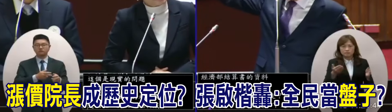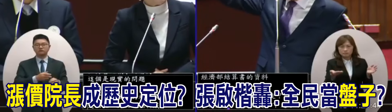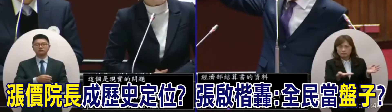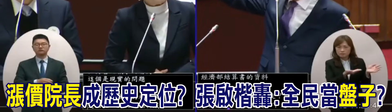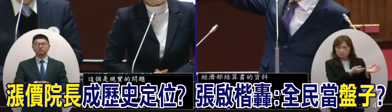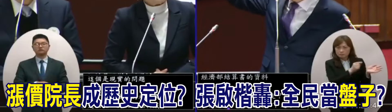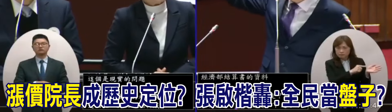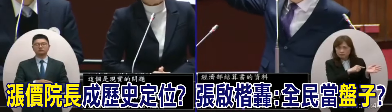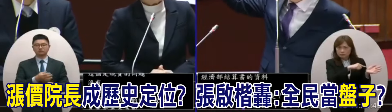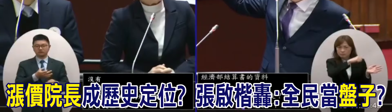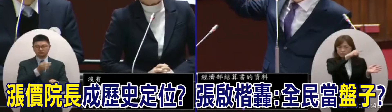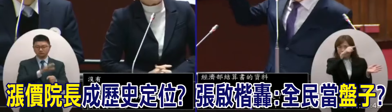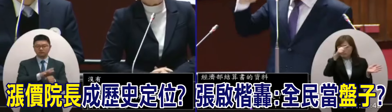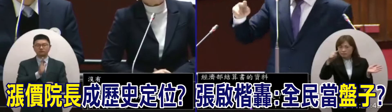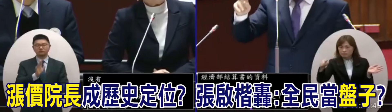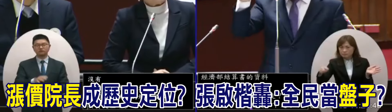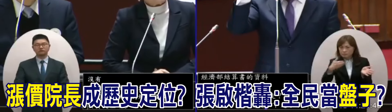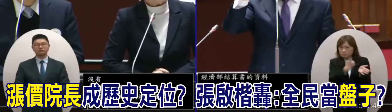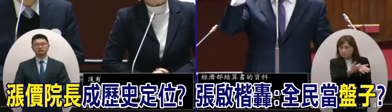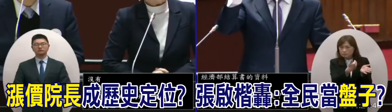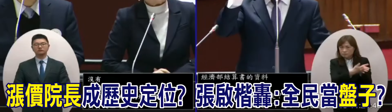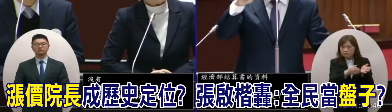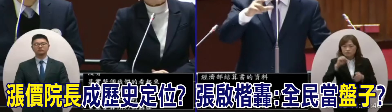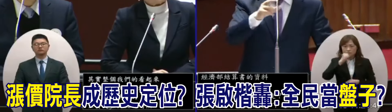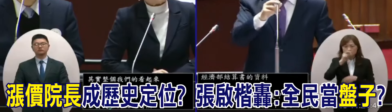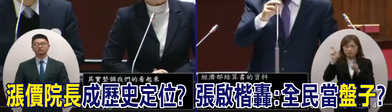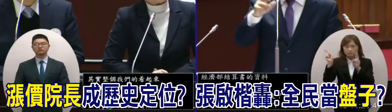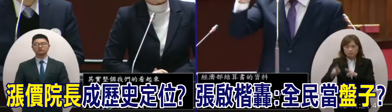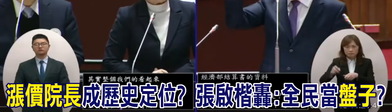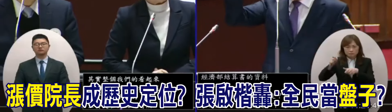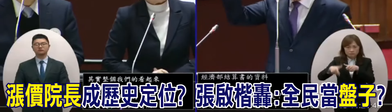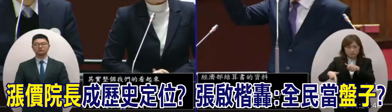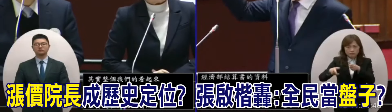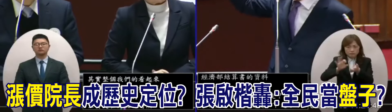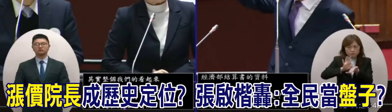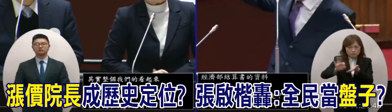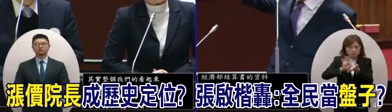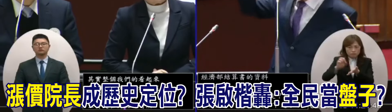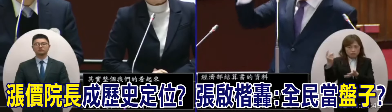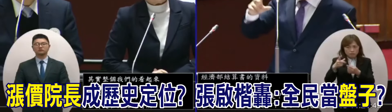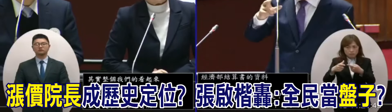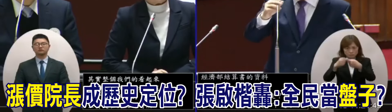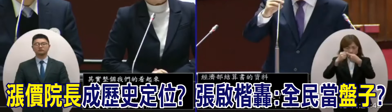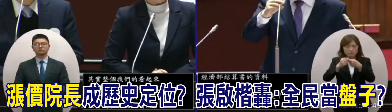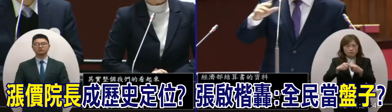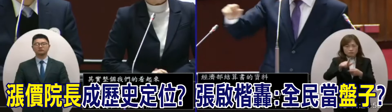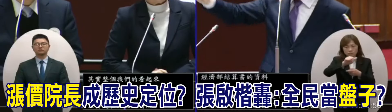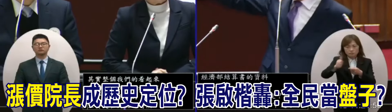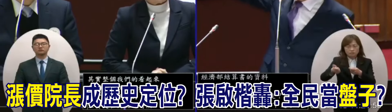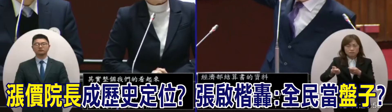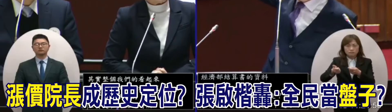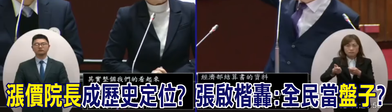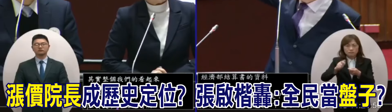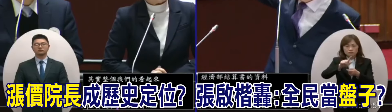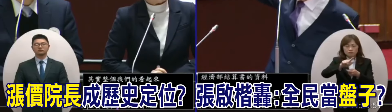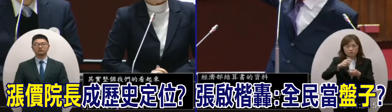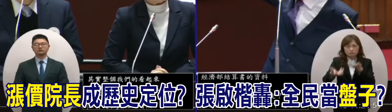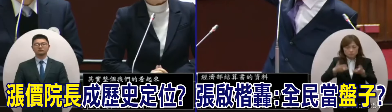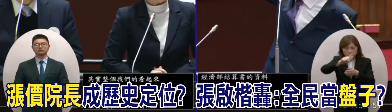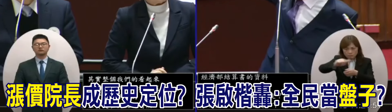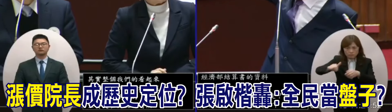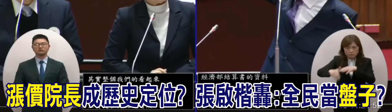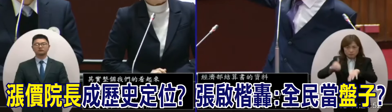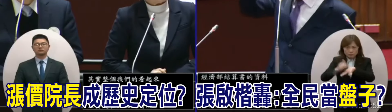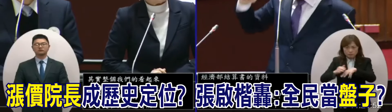看这个趋势图，请看这个趋势图。 是 台电有两个很重要支出，一个是燃料成本，一个就是买电，对不对？第二条线中间